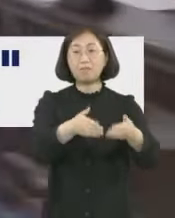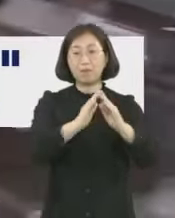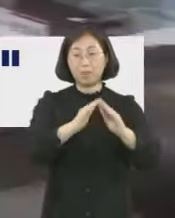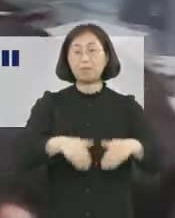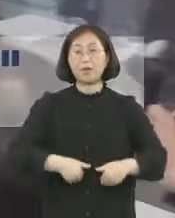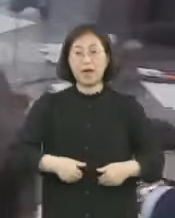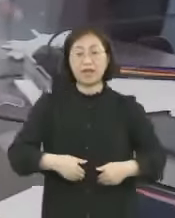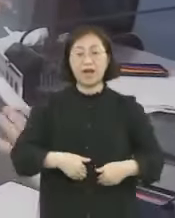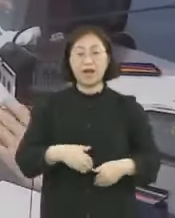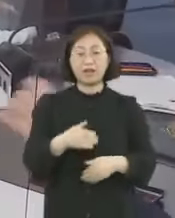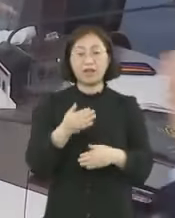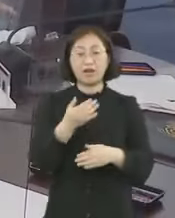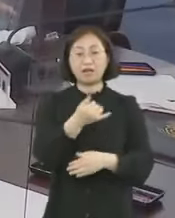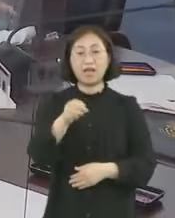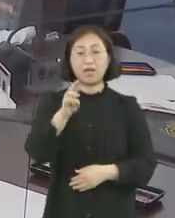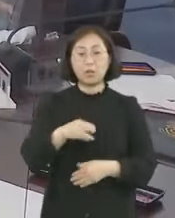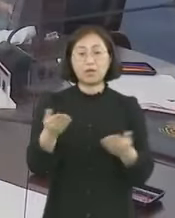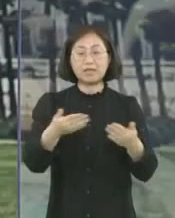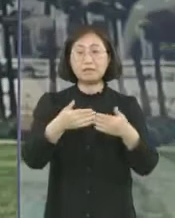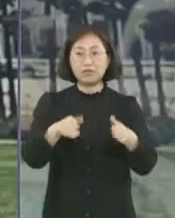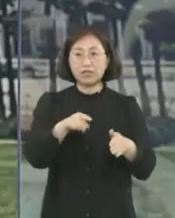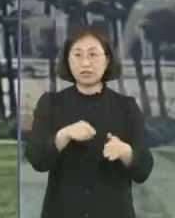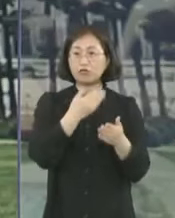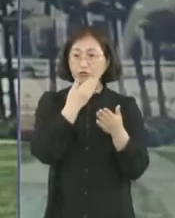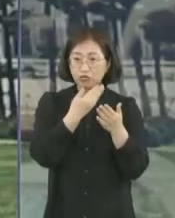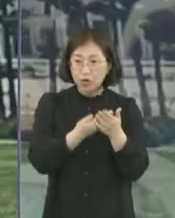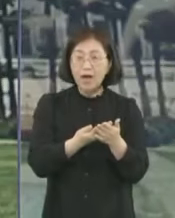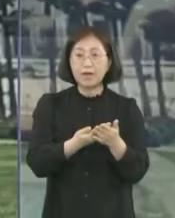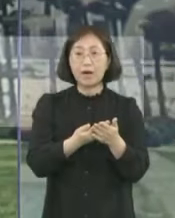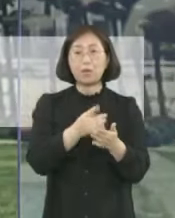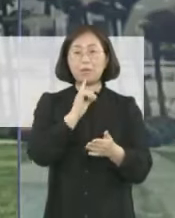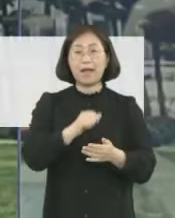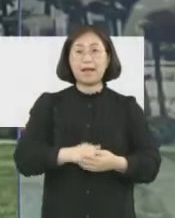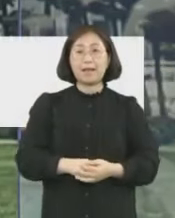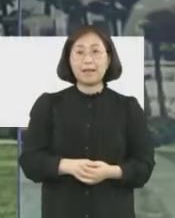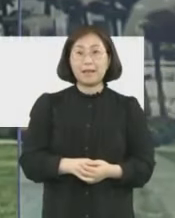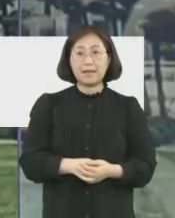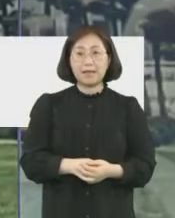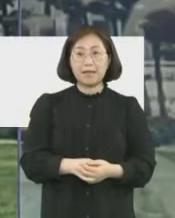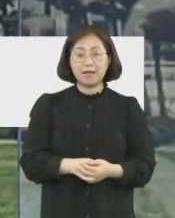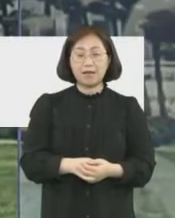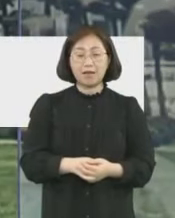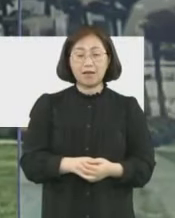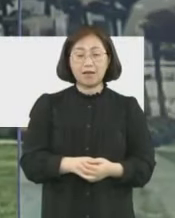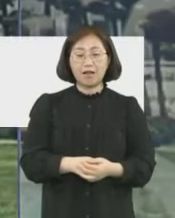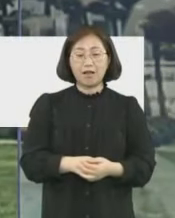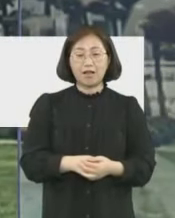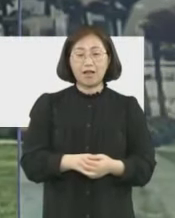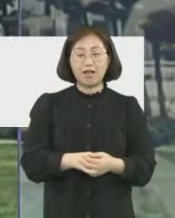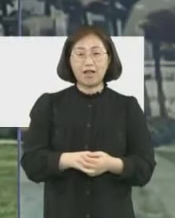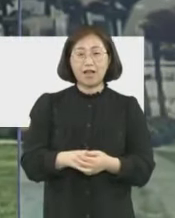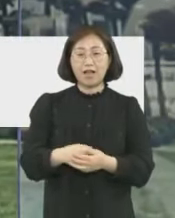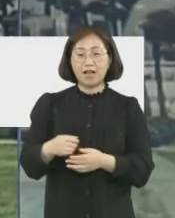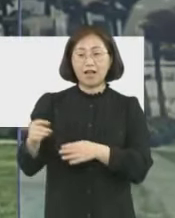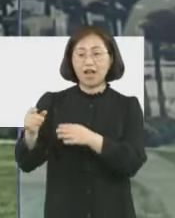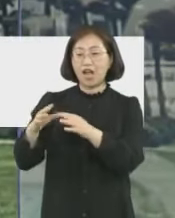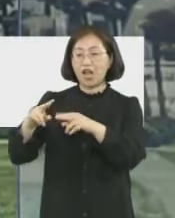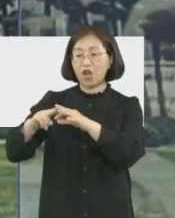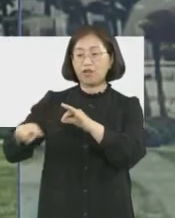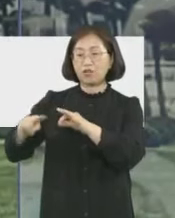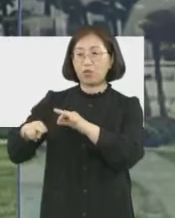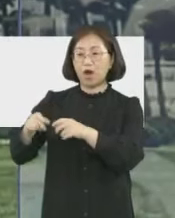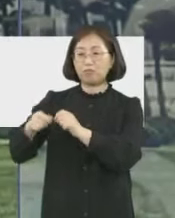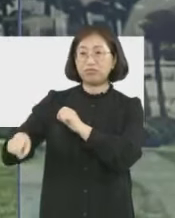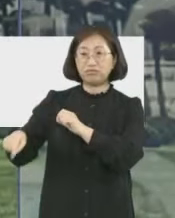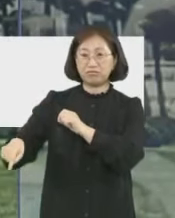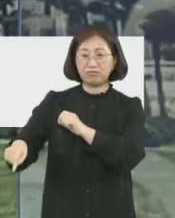세종 집무실은 중요하다고 말했습니다. 차라리 분원이 여기도 있고 본원이 어쩌면 세종에 있어야 될지도 모르겠다는